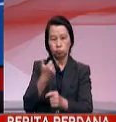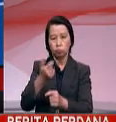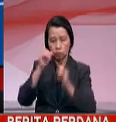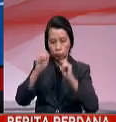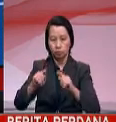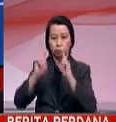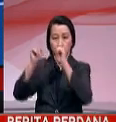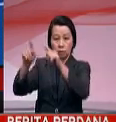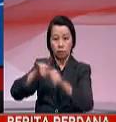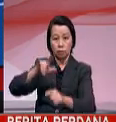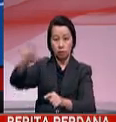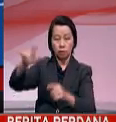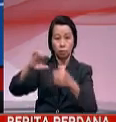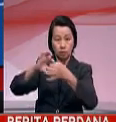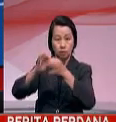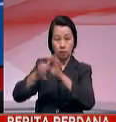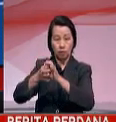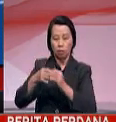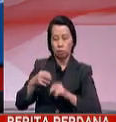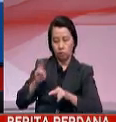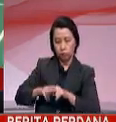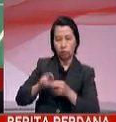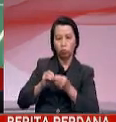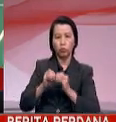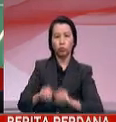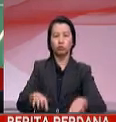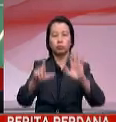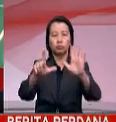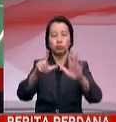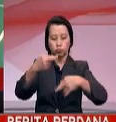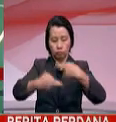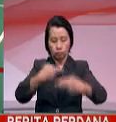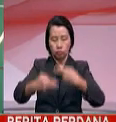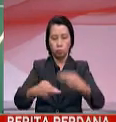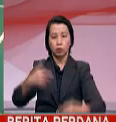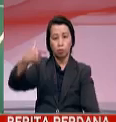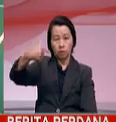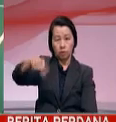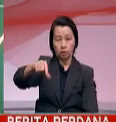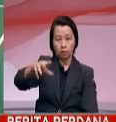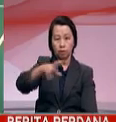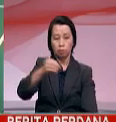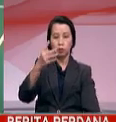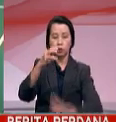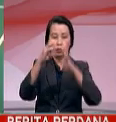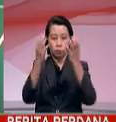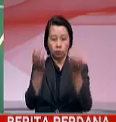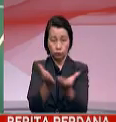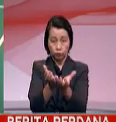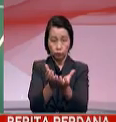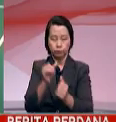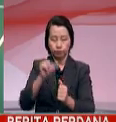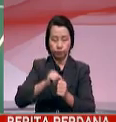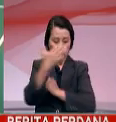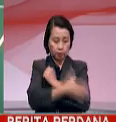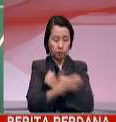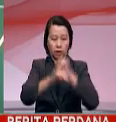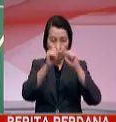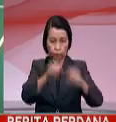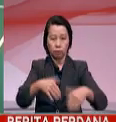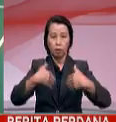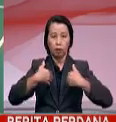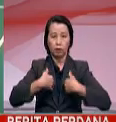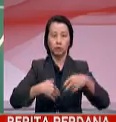layak ke Tokyo apabila berada di kedudukan ke-7 ranking kelayakan dan dunia. Setiap negara dibenar